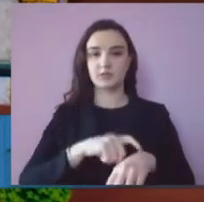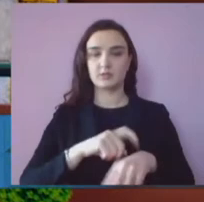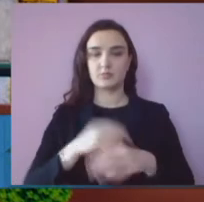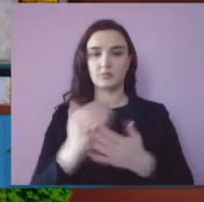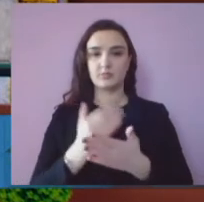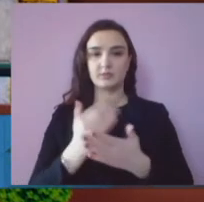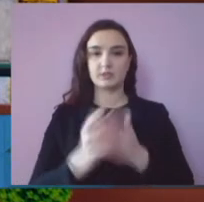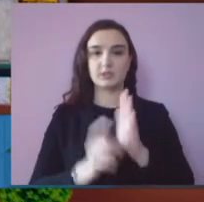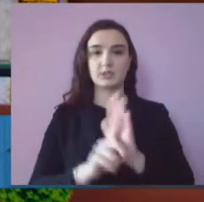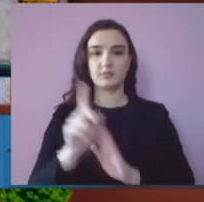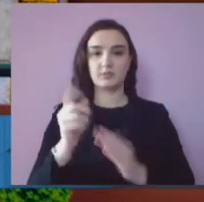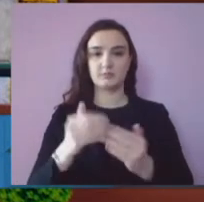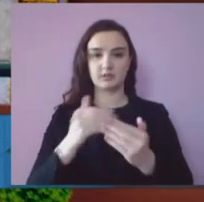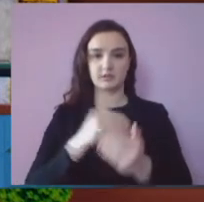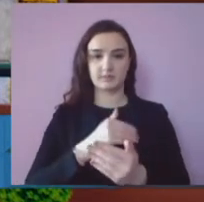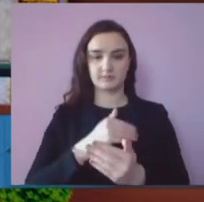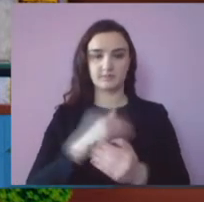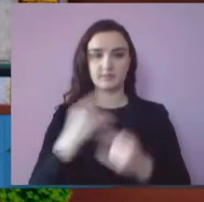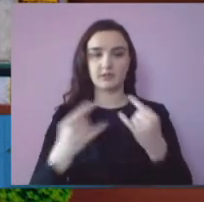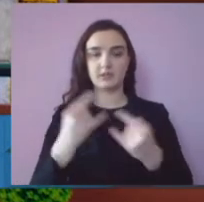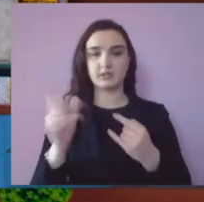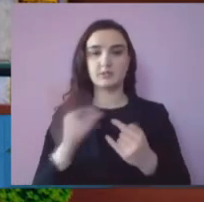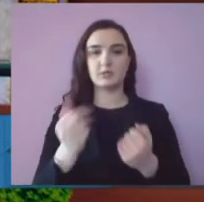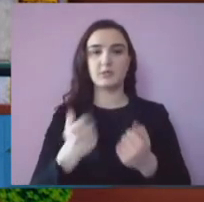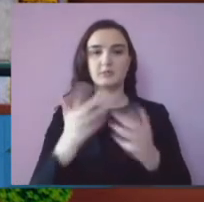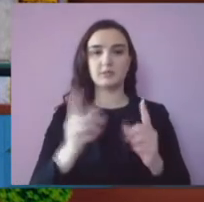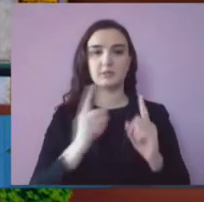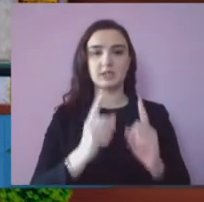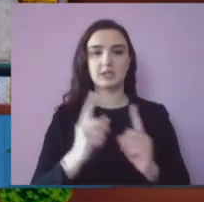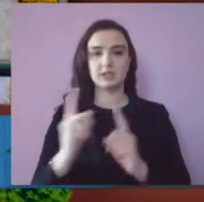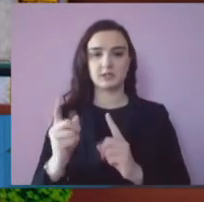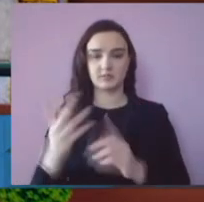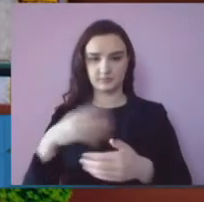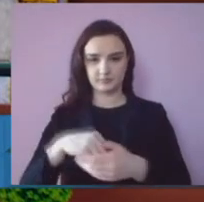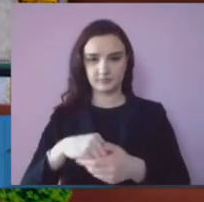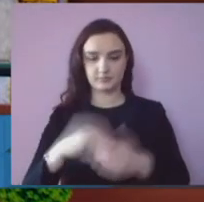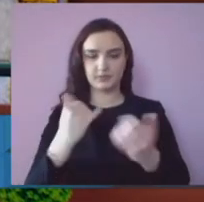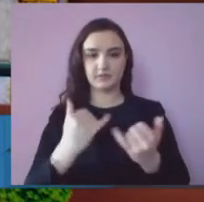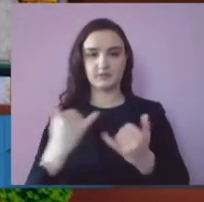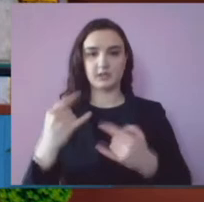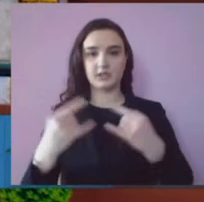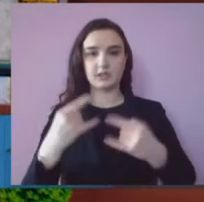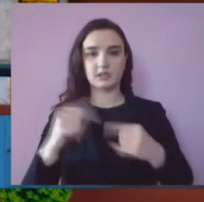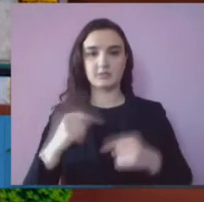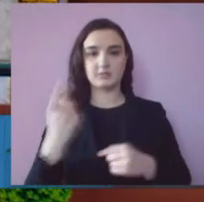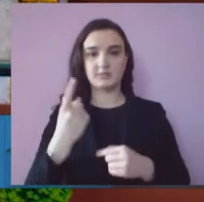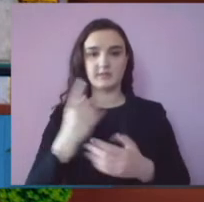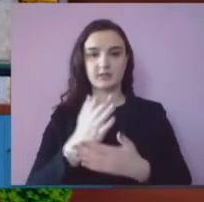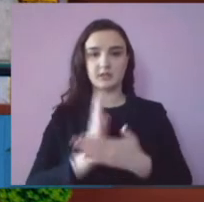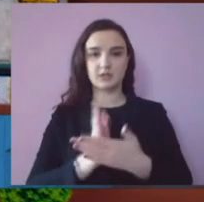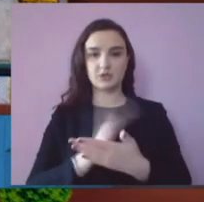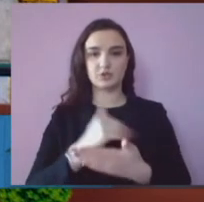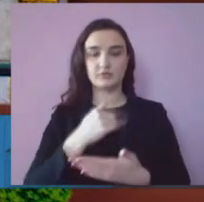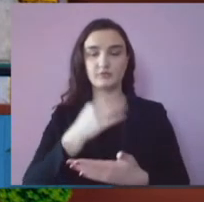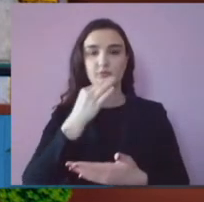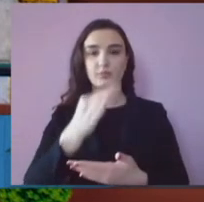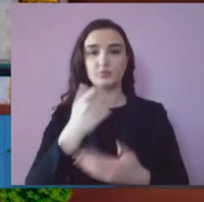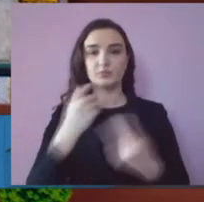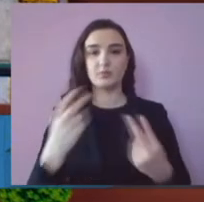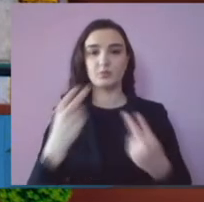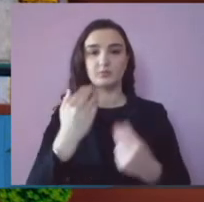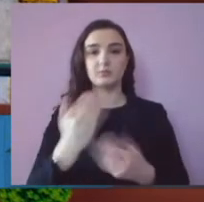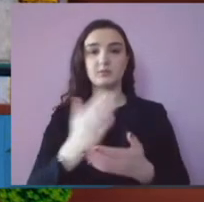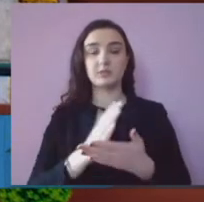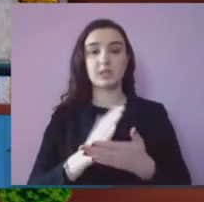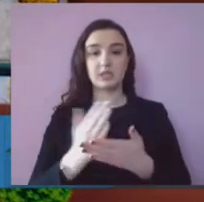დაწყებამდე. გადაცემა რამდენიმე ბლოკს გულისხმობს და დღევანდელი გადაცემის პირველ ბლოკში ჩვენ უპასუხებთ მაყურებელთა იმ ნაწილს,